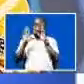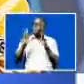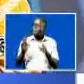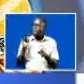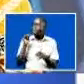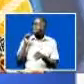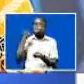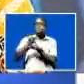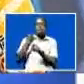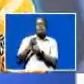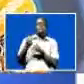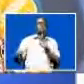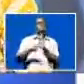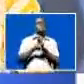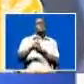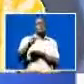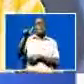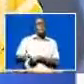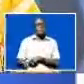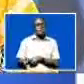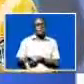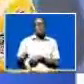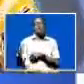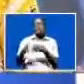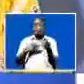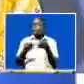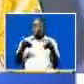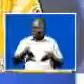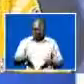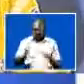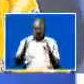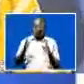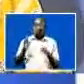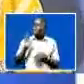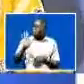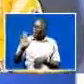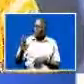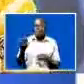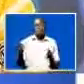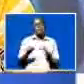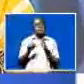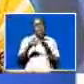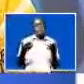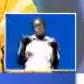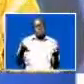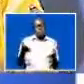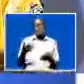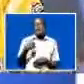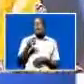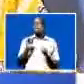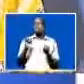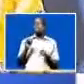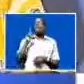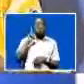wewe? Kile kiatu alichokivaa sicho alichokivaa wewe ndugu yangu. Leo waza kuwa pitia hichi, kesho